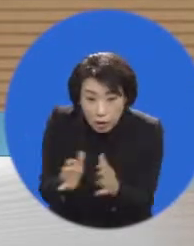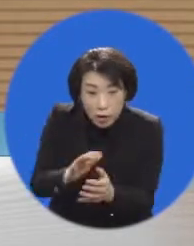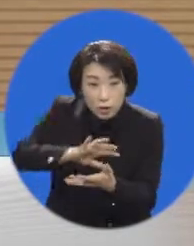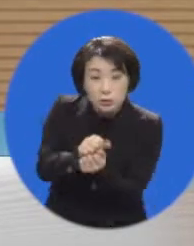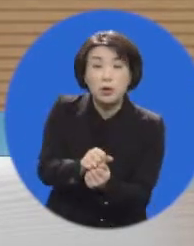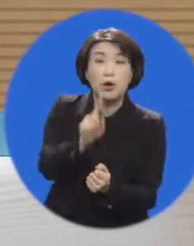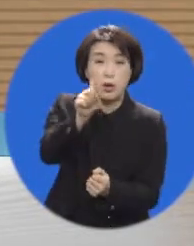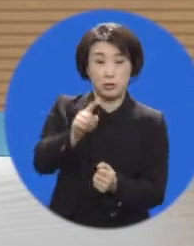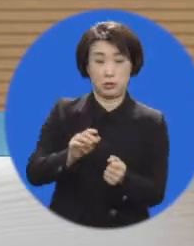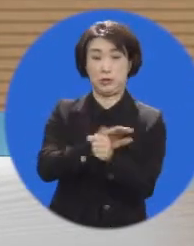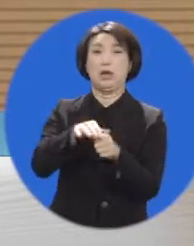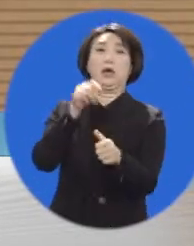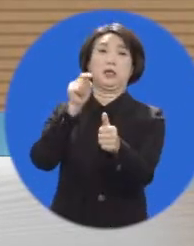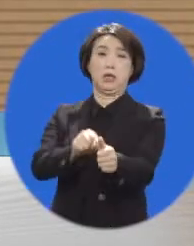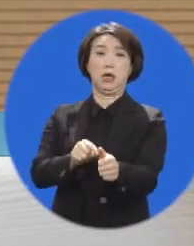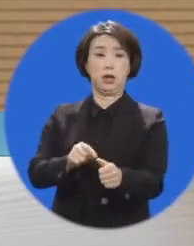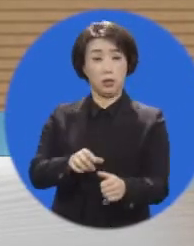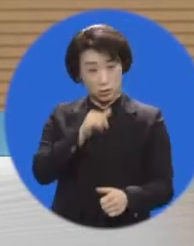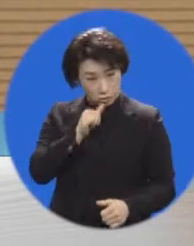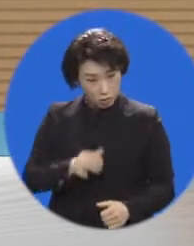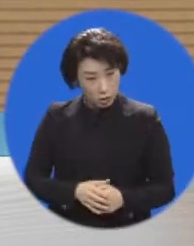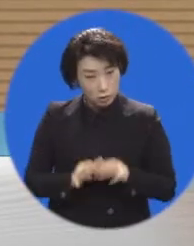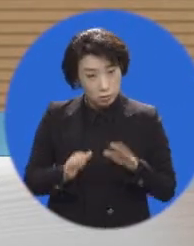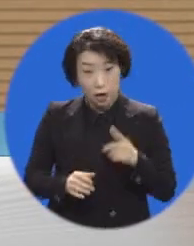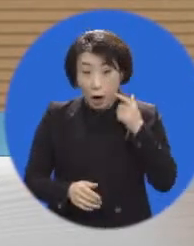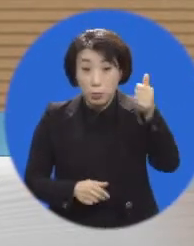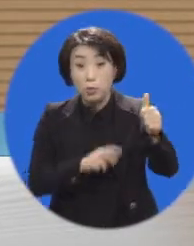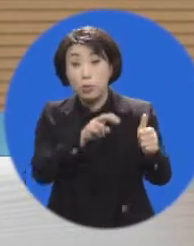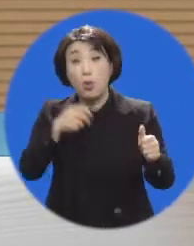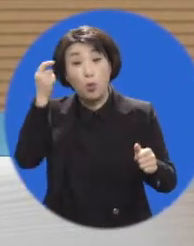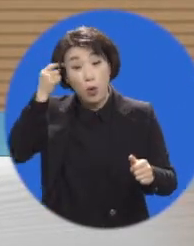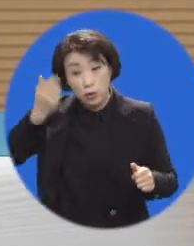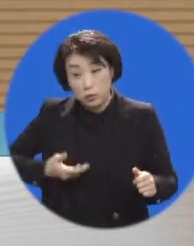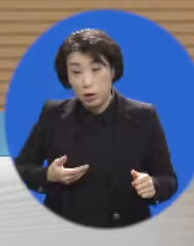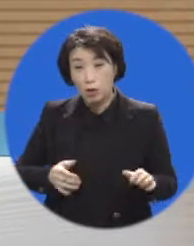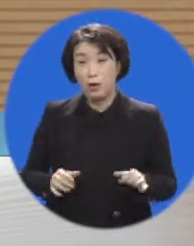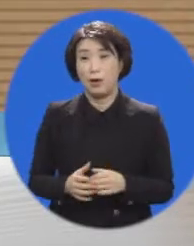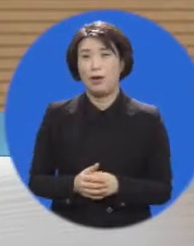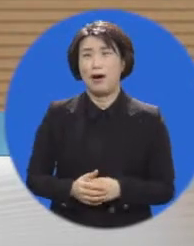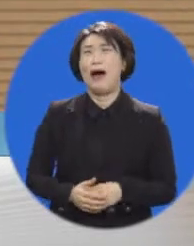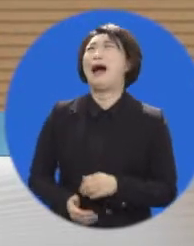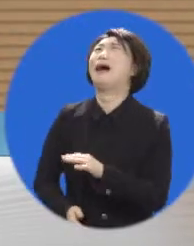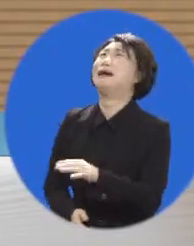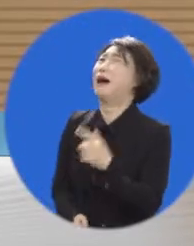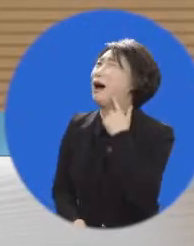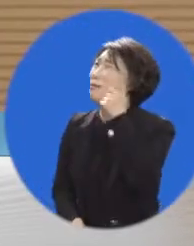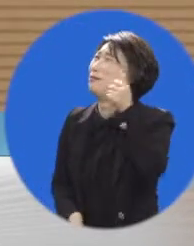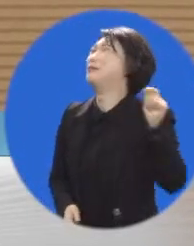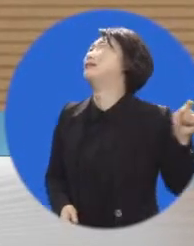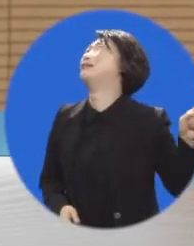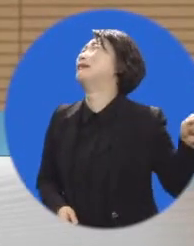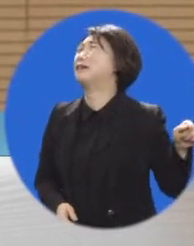사랑하라고 돼 있어. 근데 아버지를 왜 미워해? 아버지가